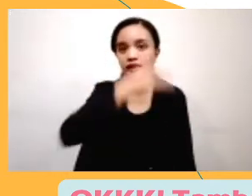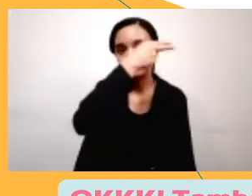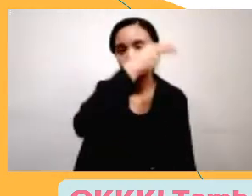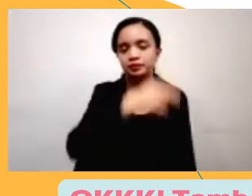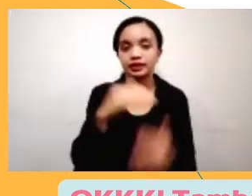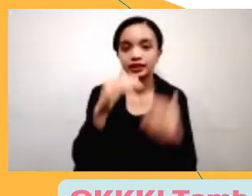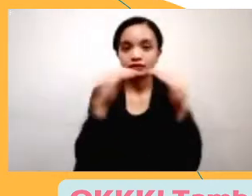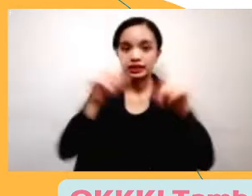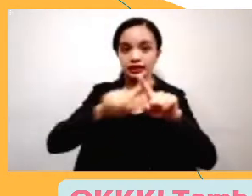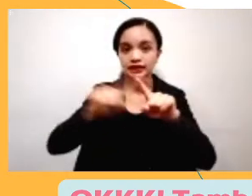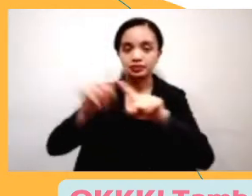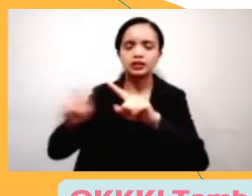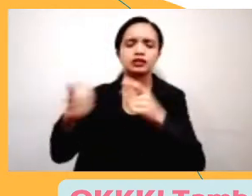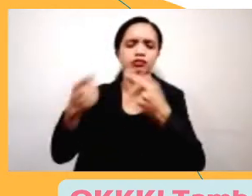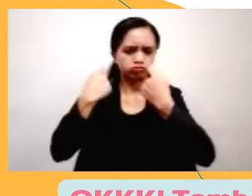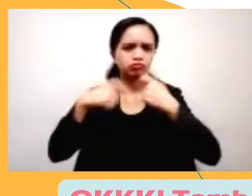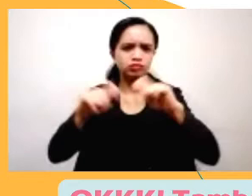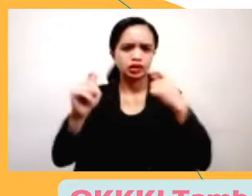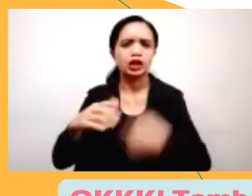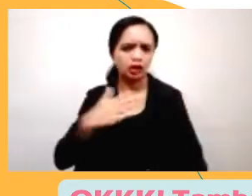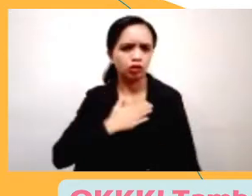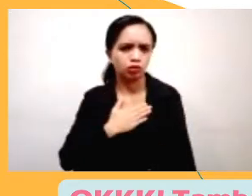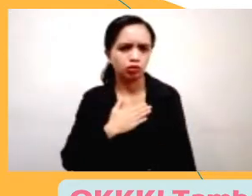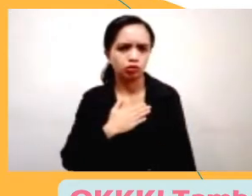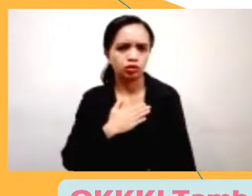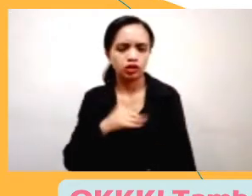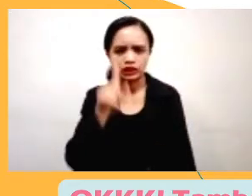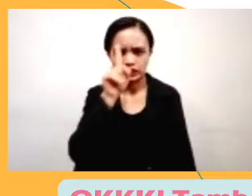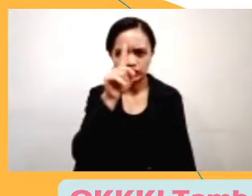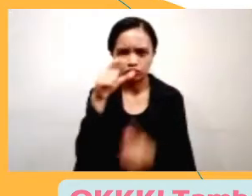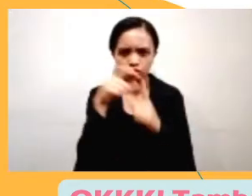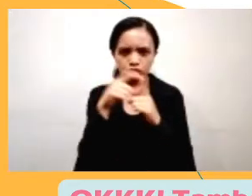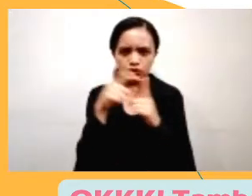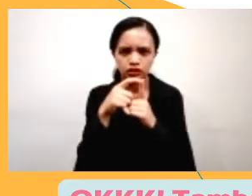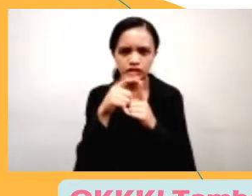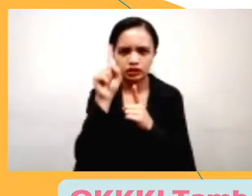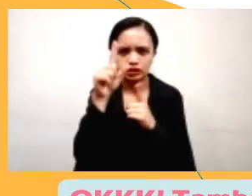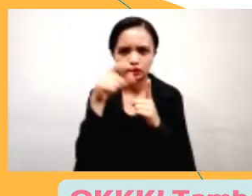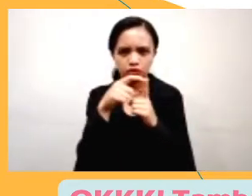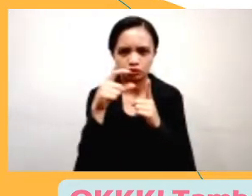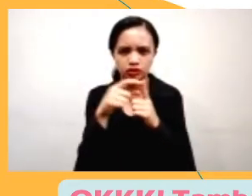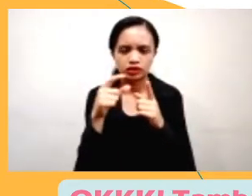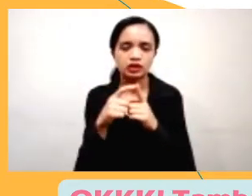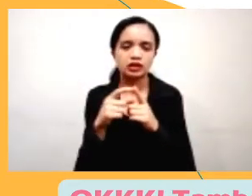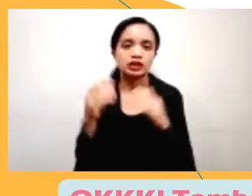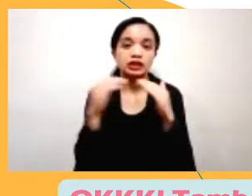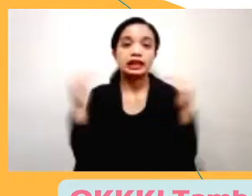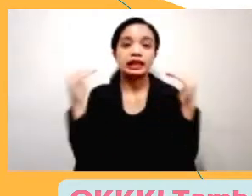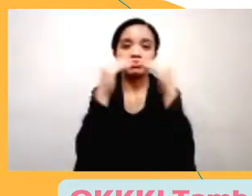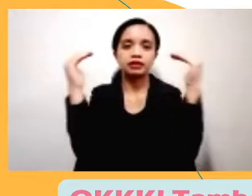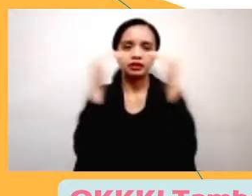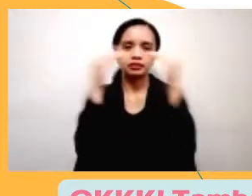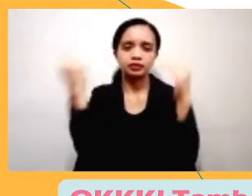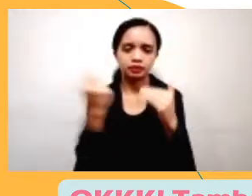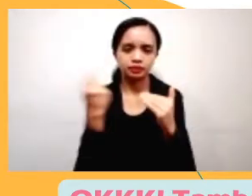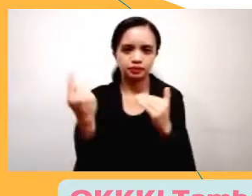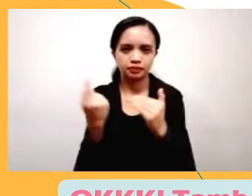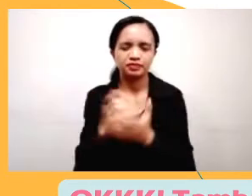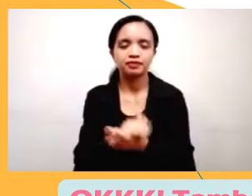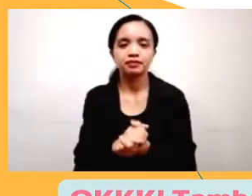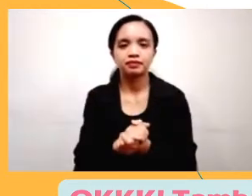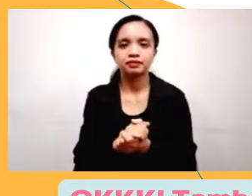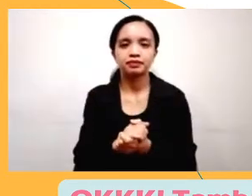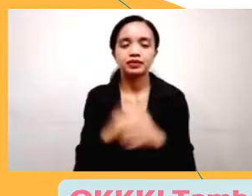subukan lang natin na ako lang. One word lang. Lagyan natin ng levels lang. Ha?